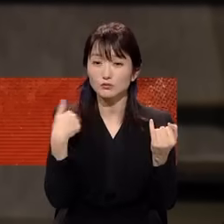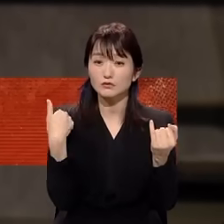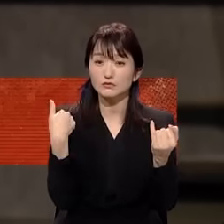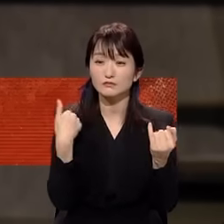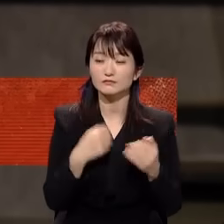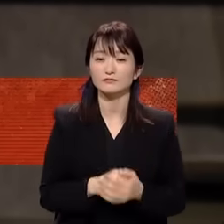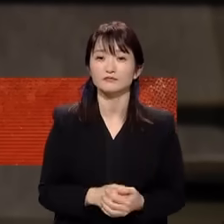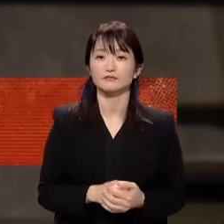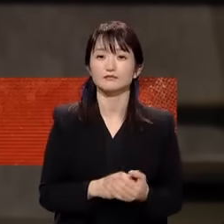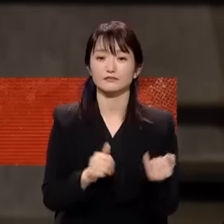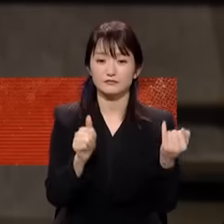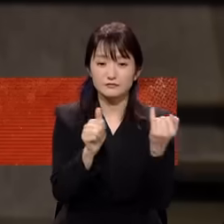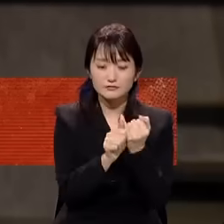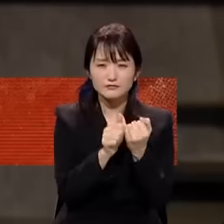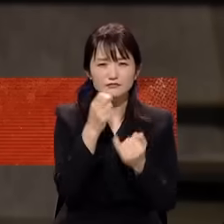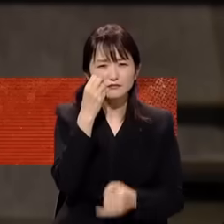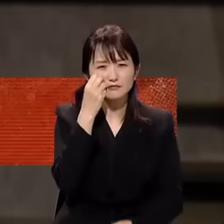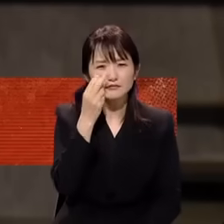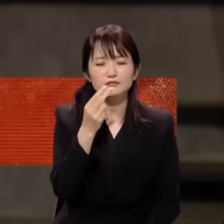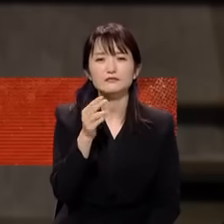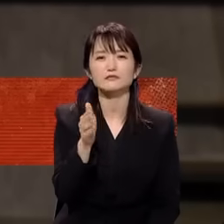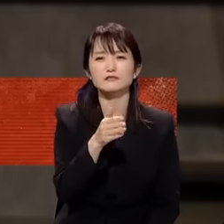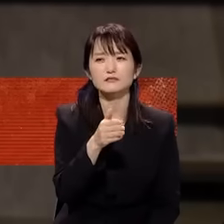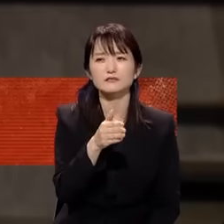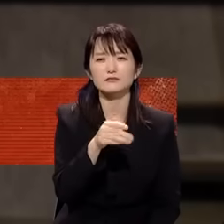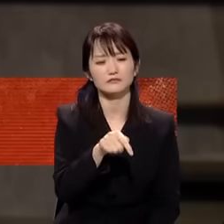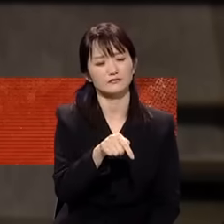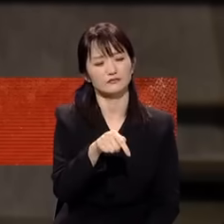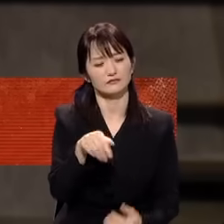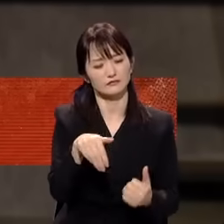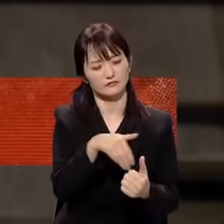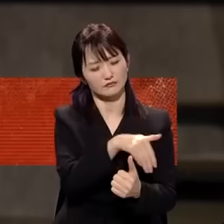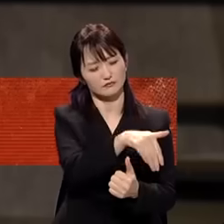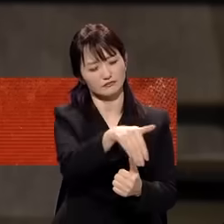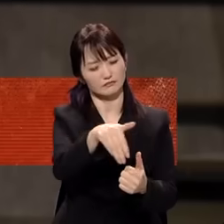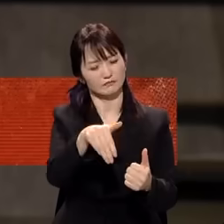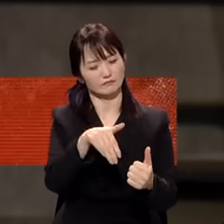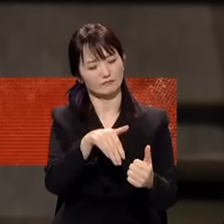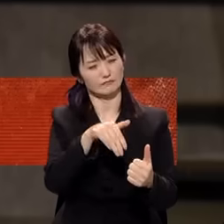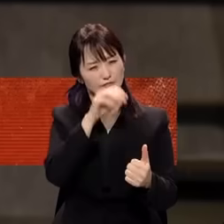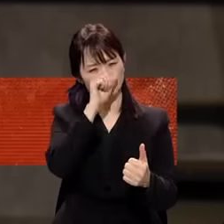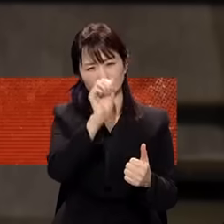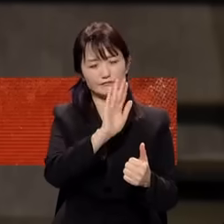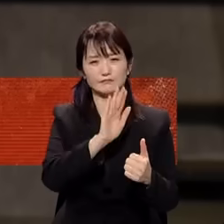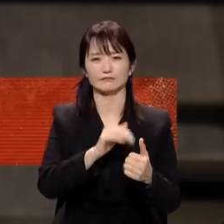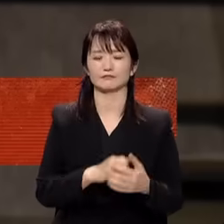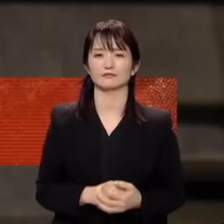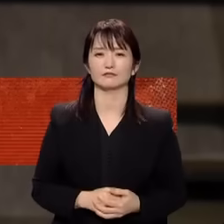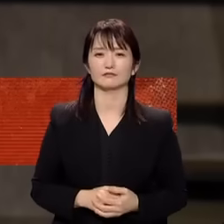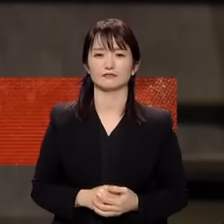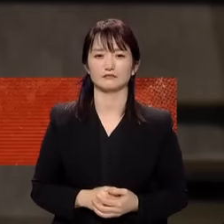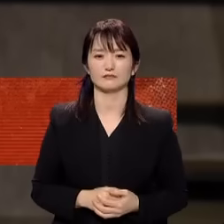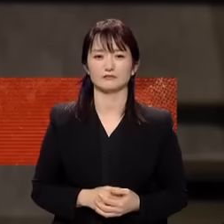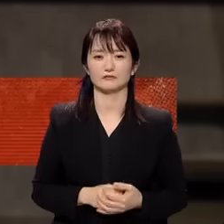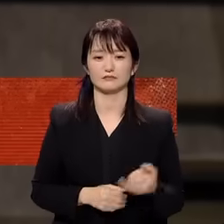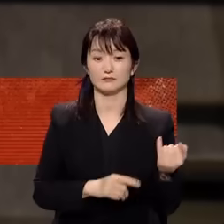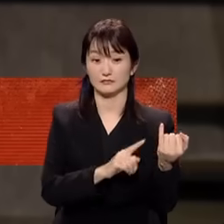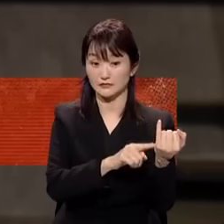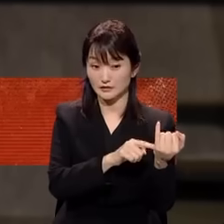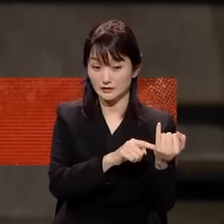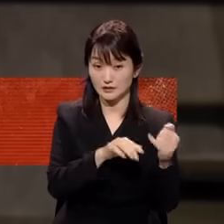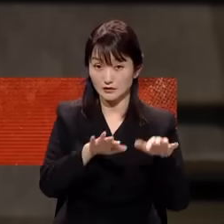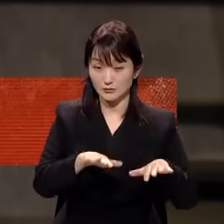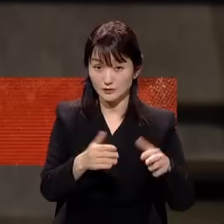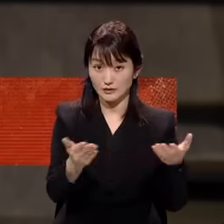뭐 결혼한 지 한 두 달 정도밖에 안 됐다라고 하는데 별로 조짐이 좋지 않아 보여요. 그러니까 이제 이 며느리 입장에서는 아, 이번 일을